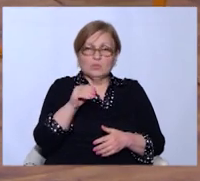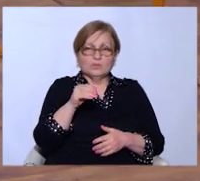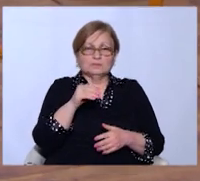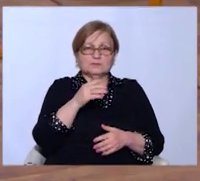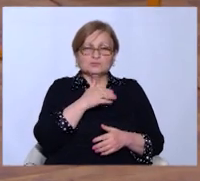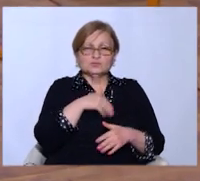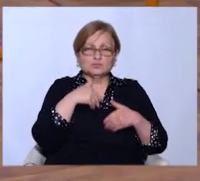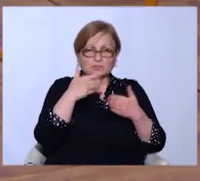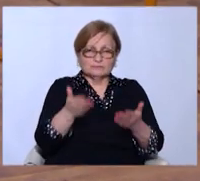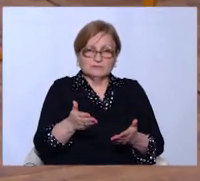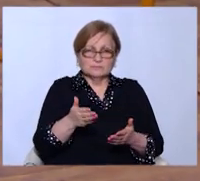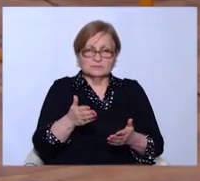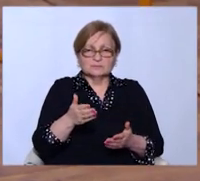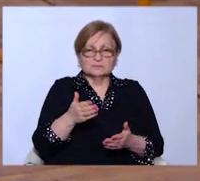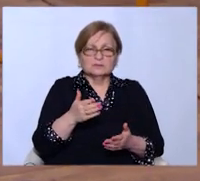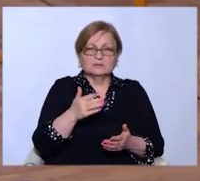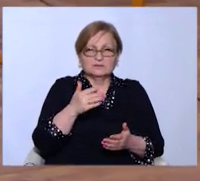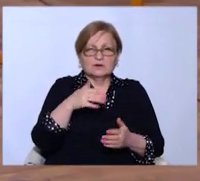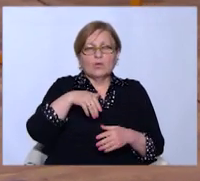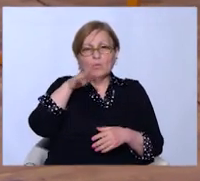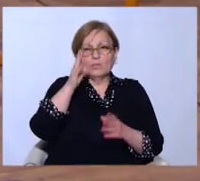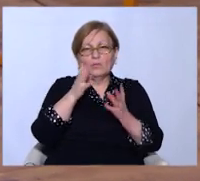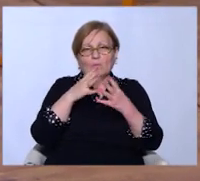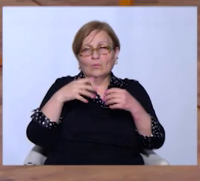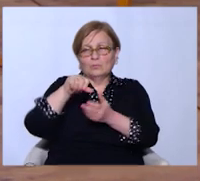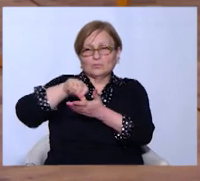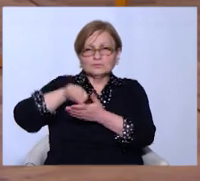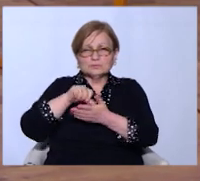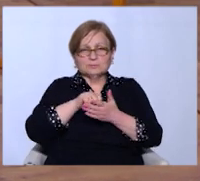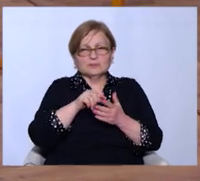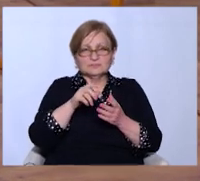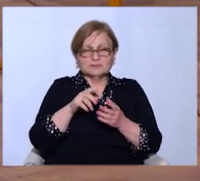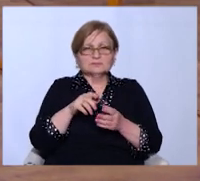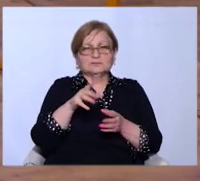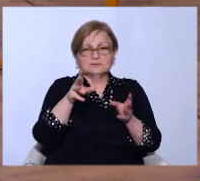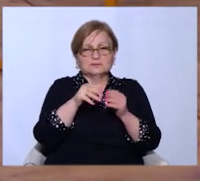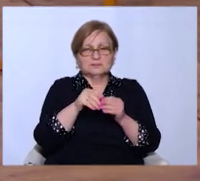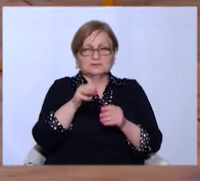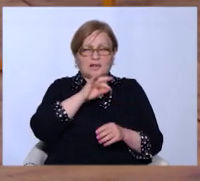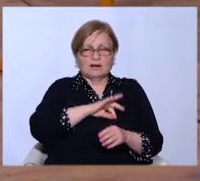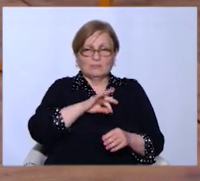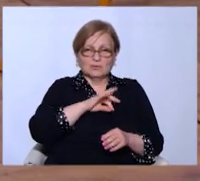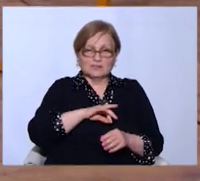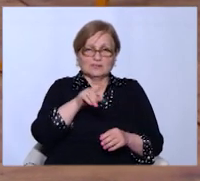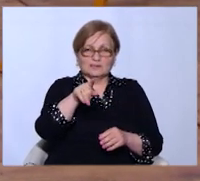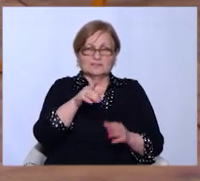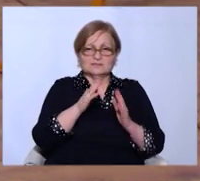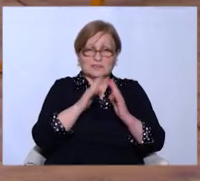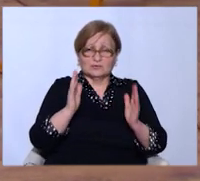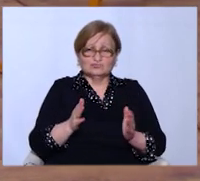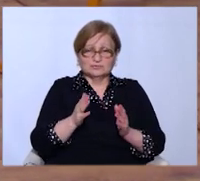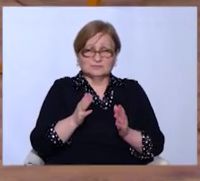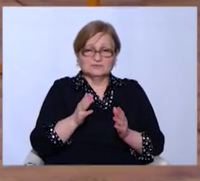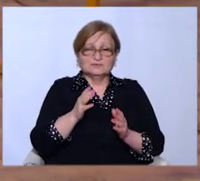და გისურვებთ უფროსებთან ერთად, თქვენ ოჯახის წევრებთან ერთად გამოიყენოთ ეს შესაძლებლობა